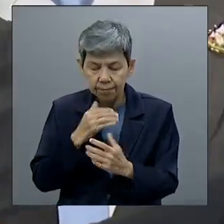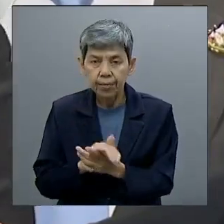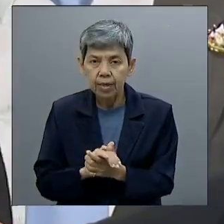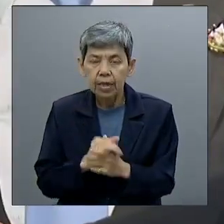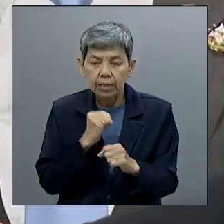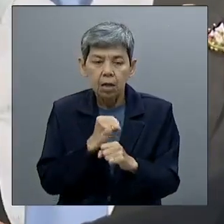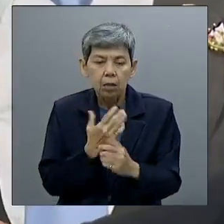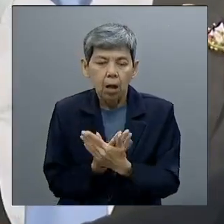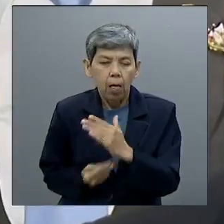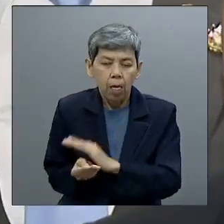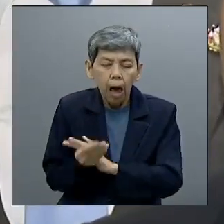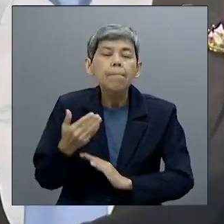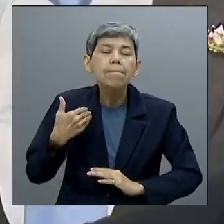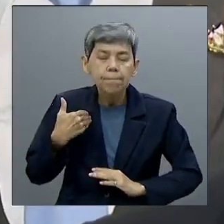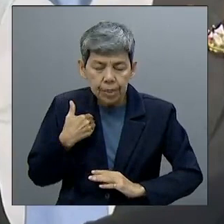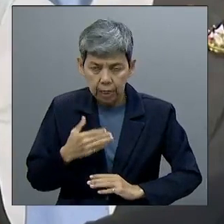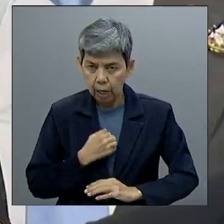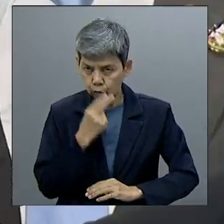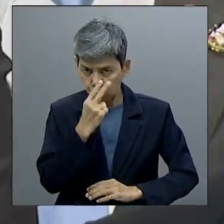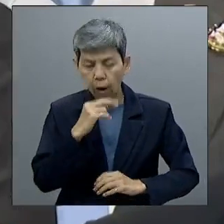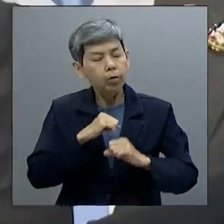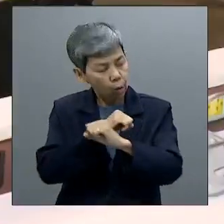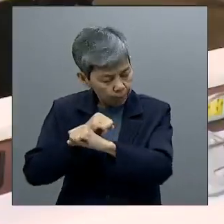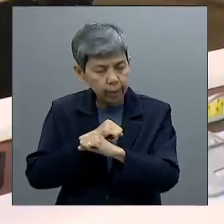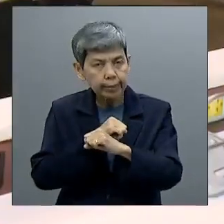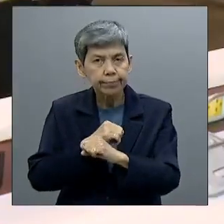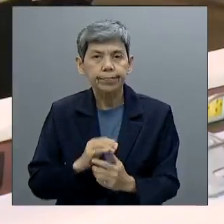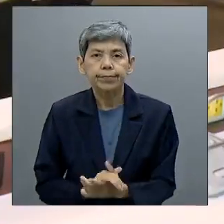รับผลประโยชน์เรื่องนี้อยู่นะครับซึ่งเราก็ต้องป้องกันเรื่องนี้ได้นะครับ